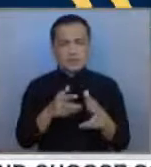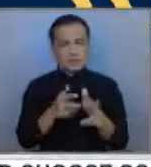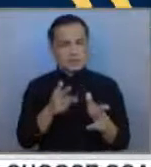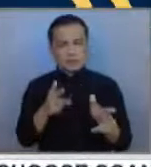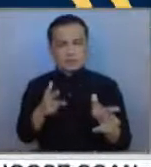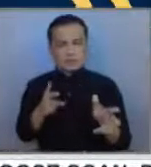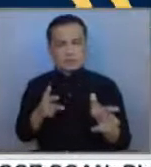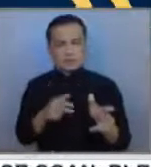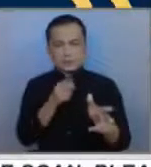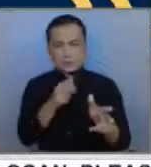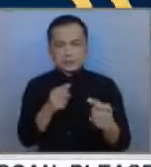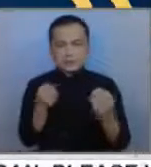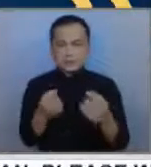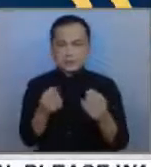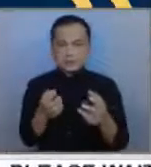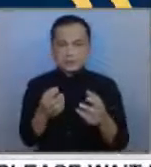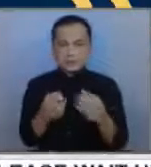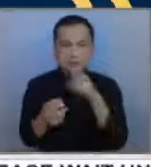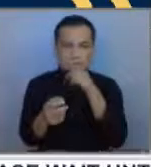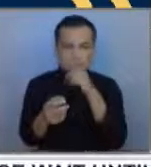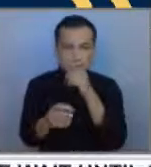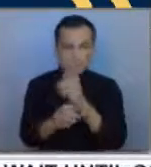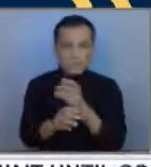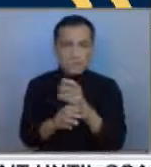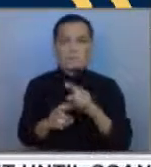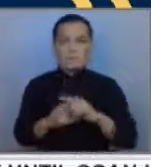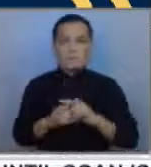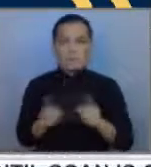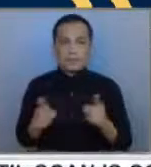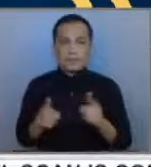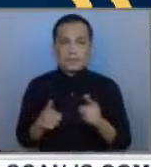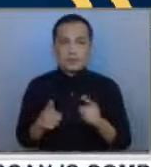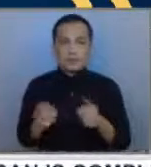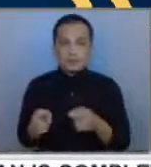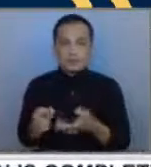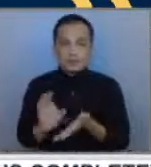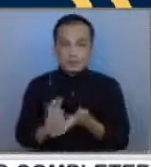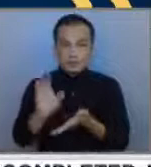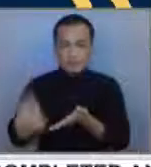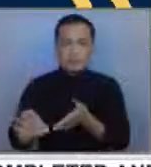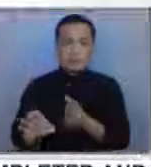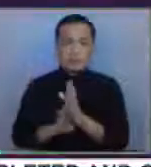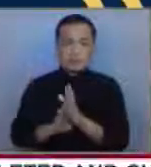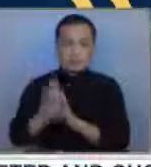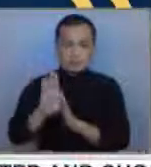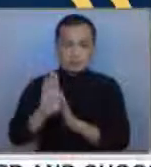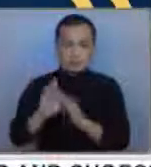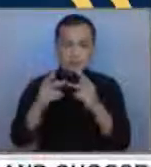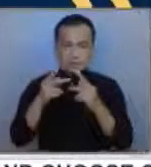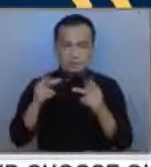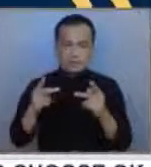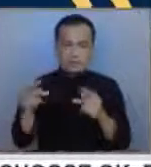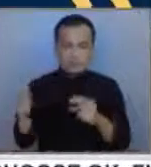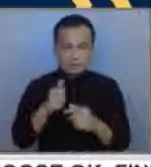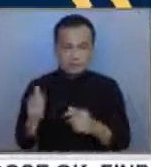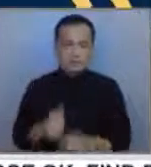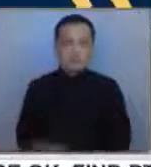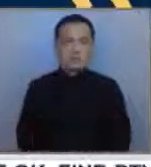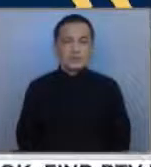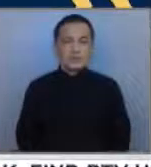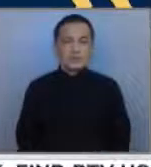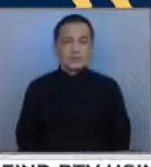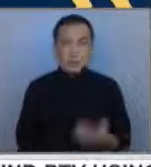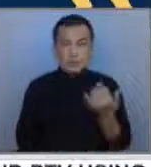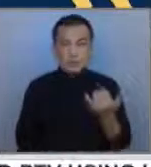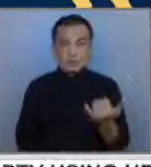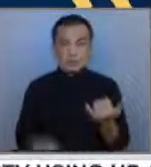ng pribadong sasakyan kundi ang pag-invest at pag-develop ng ating public transportation. So ngayon po kailangan muna natin